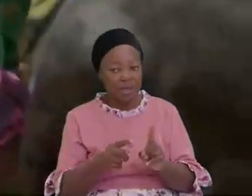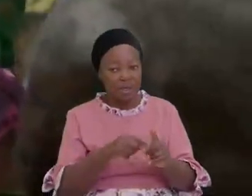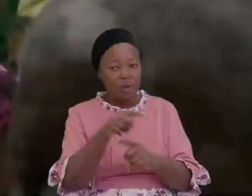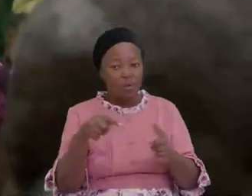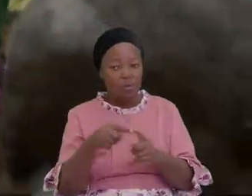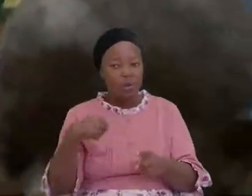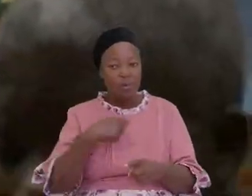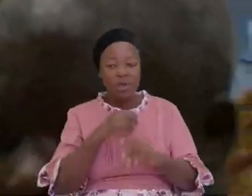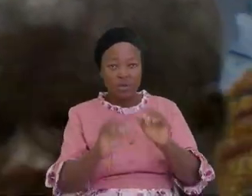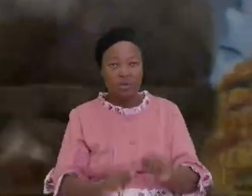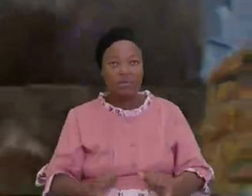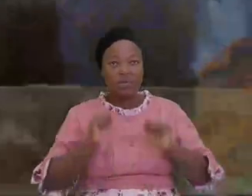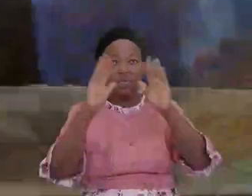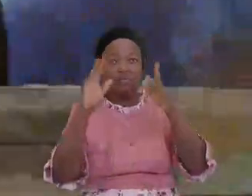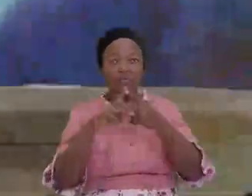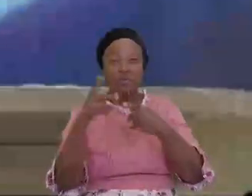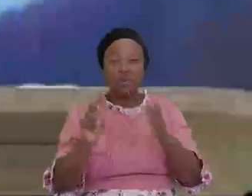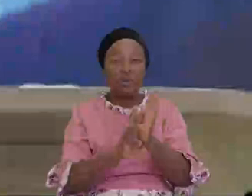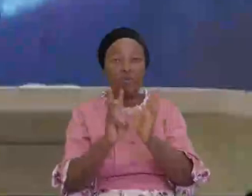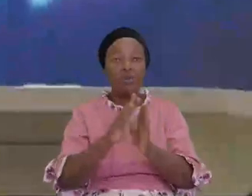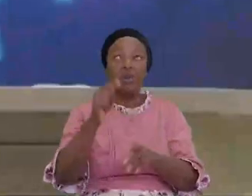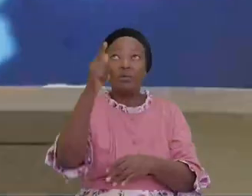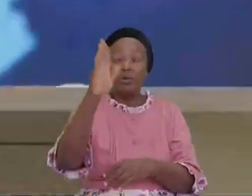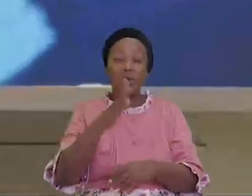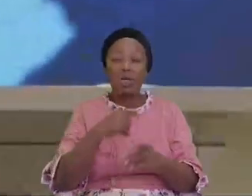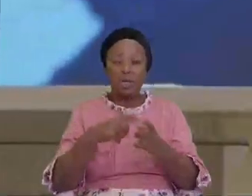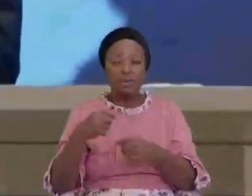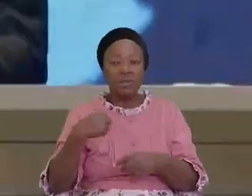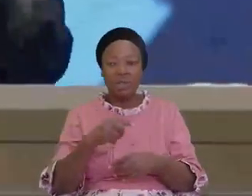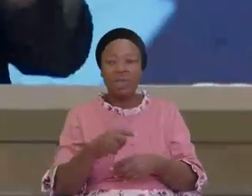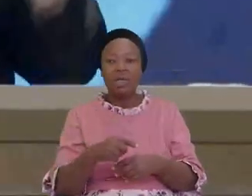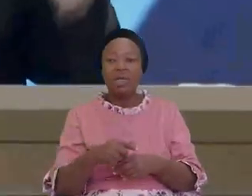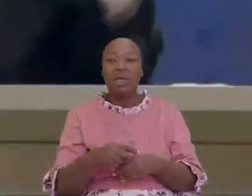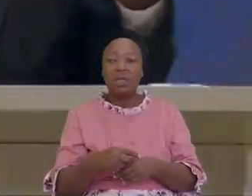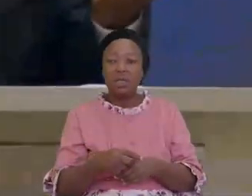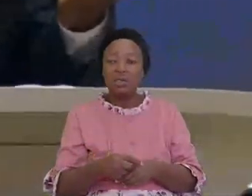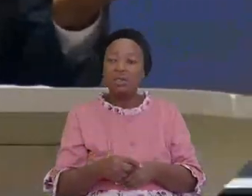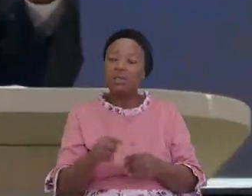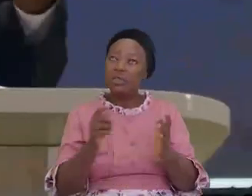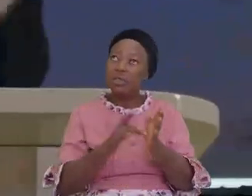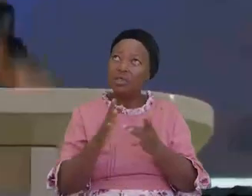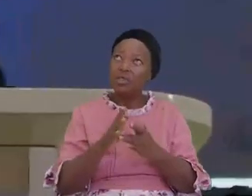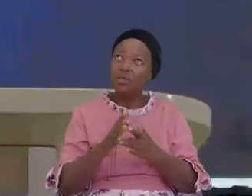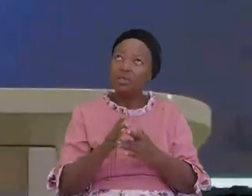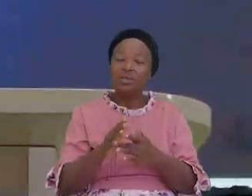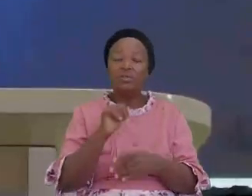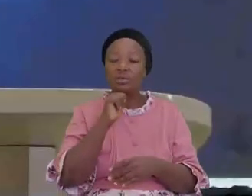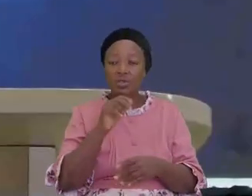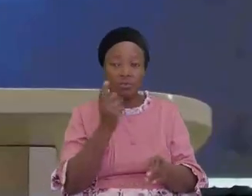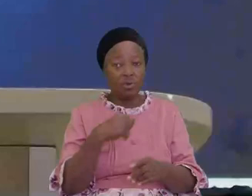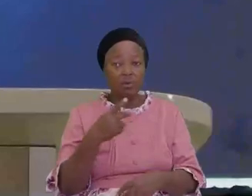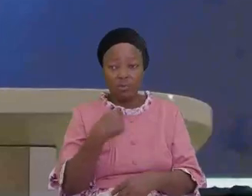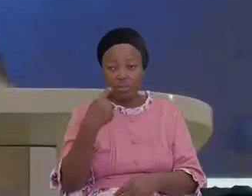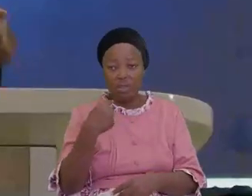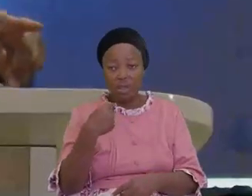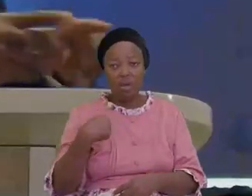Mais quand nous sommes soumis à la volonté de Dieu, et nous disons comme Jésus, pas ma volonté, mais que ta volonté